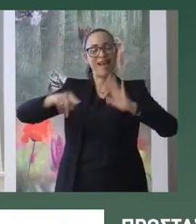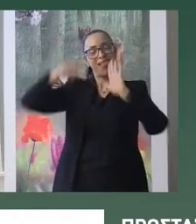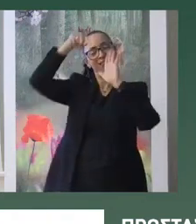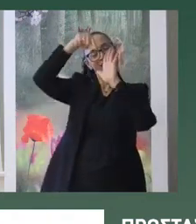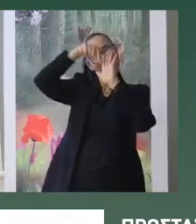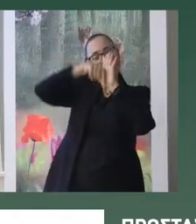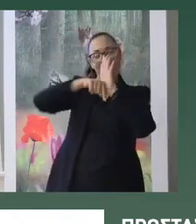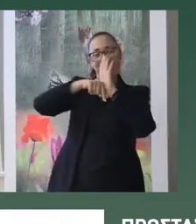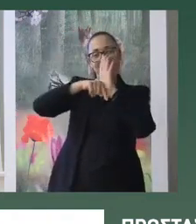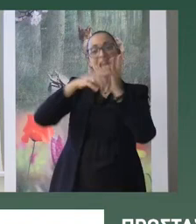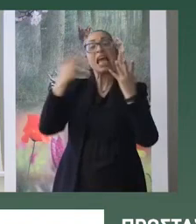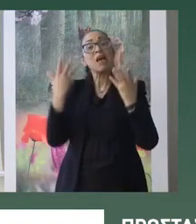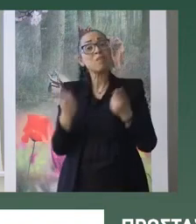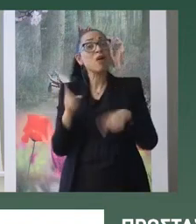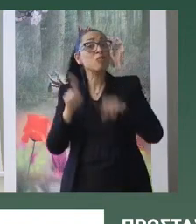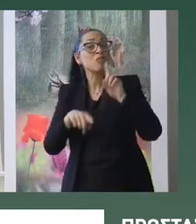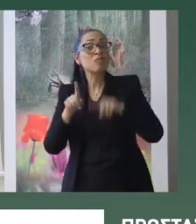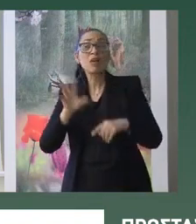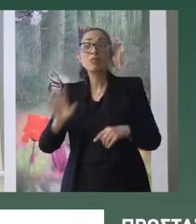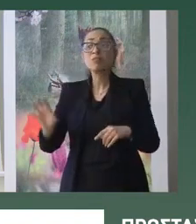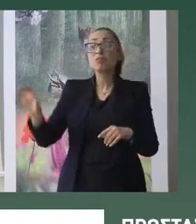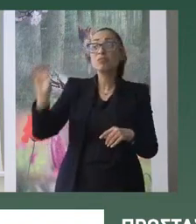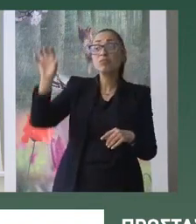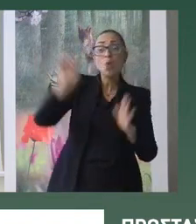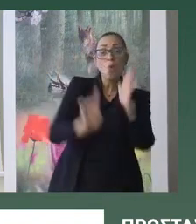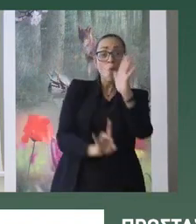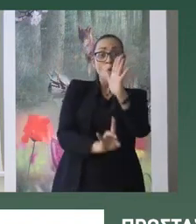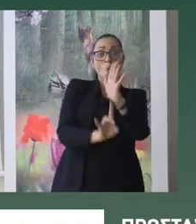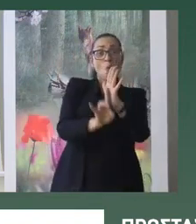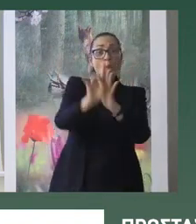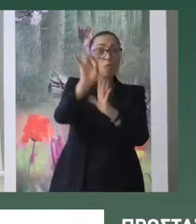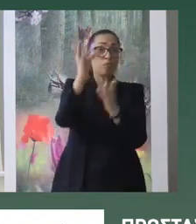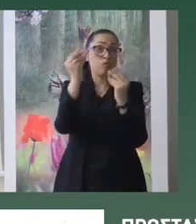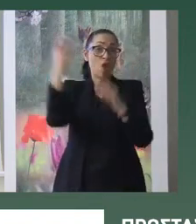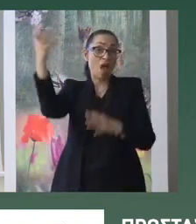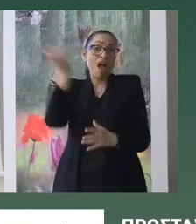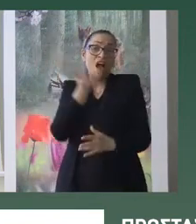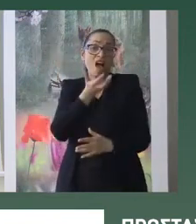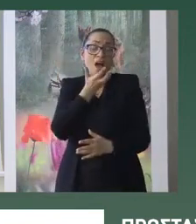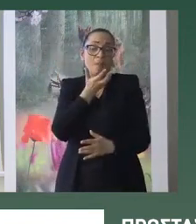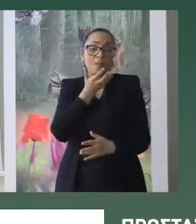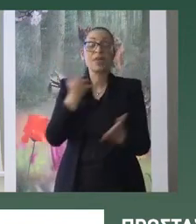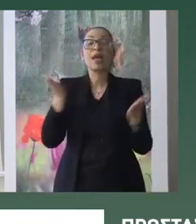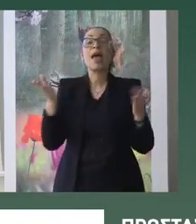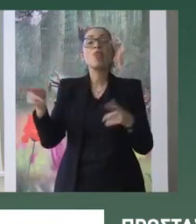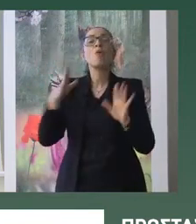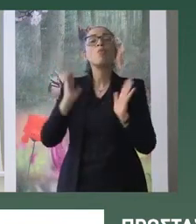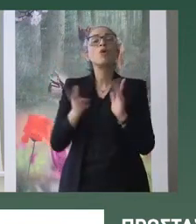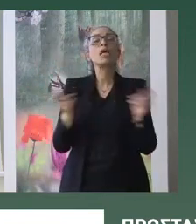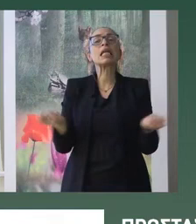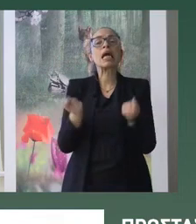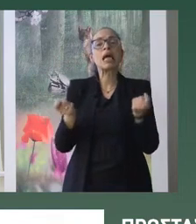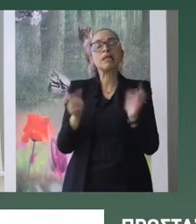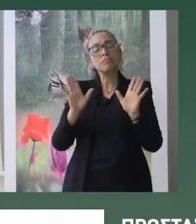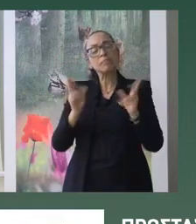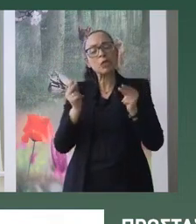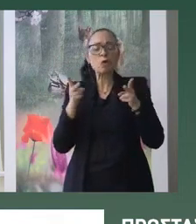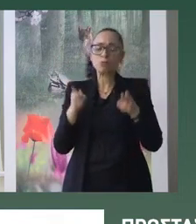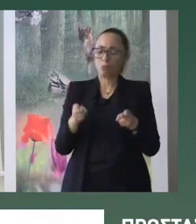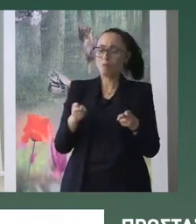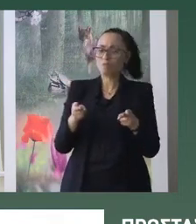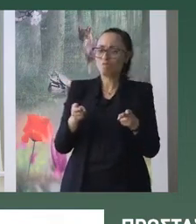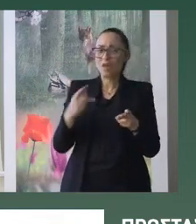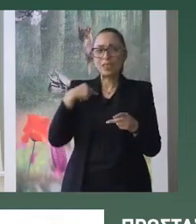ο θερμικός κίνδυνος. Υπάρχουν όμως περιοχές που ο θερμικός κίνδυνος είναι αυξημένος. Εδώ πρέπει να βάλεις ένα τελεία και να